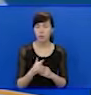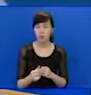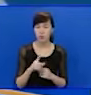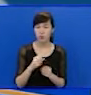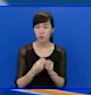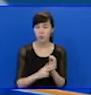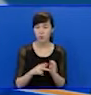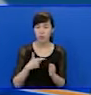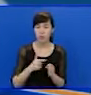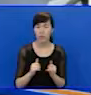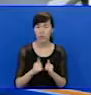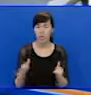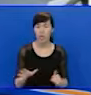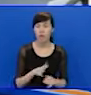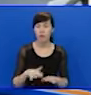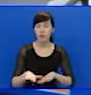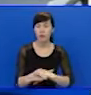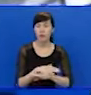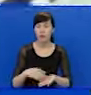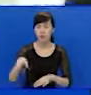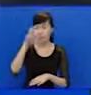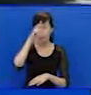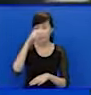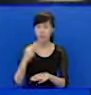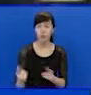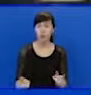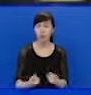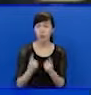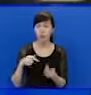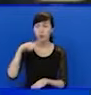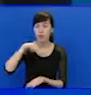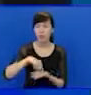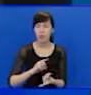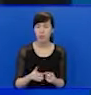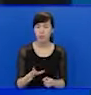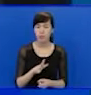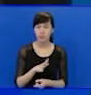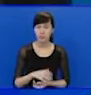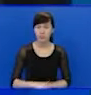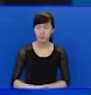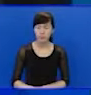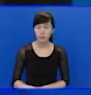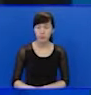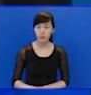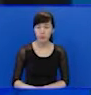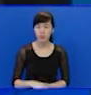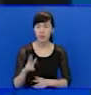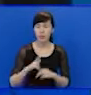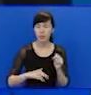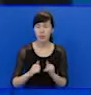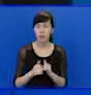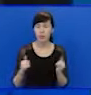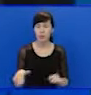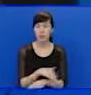117 мың гектарға дейін ұлғайды. Сөйтіп аумағы жөнінен еліміздегі ең үлкен шаһарға айналды. Қала құрылысы қарқынды дамып, өз